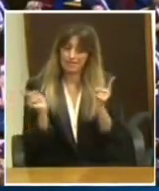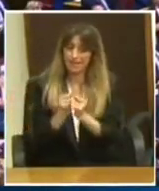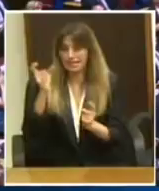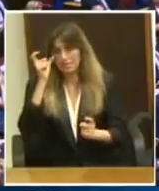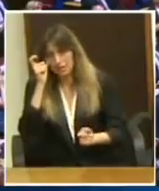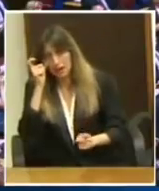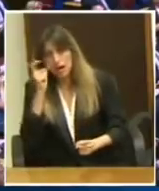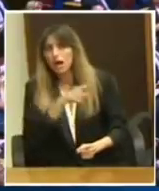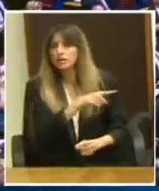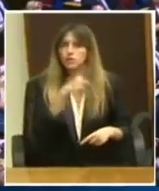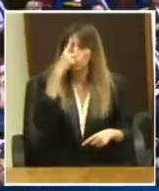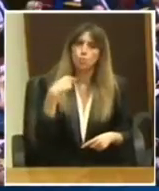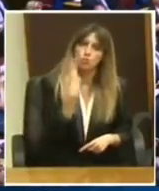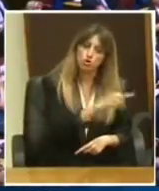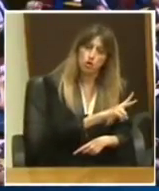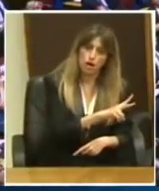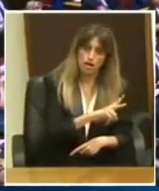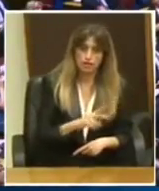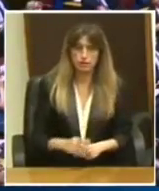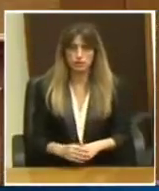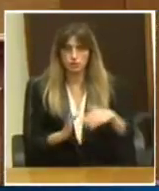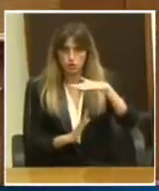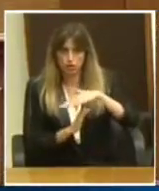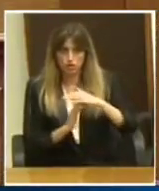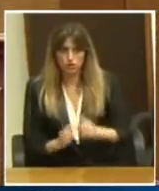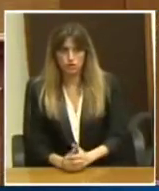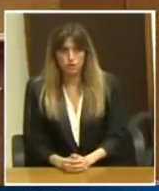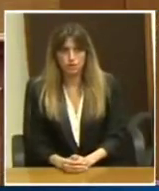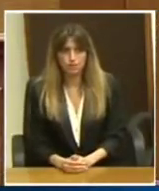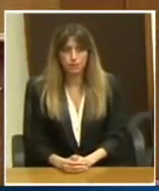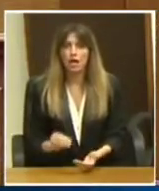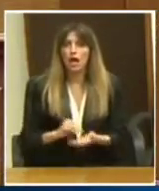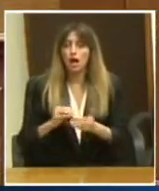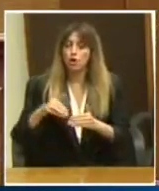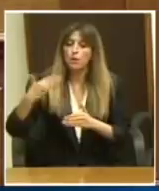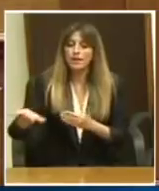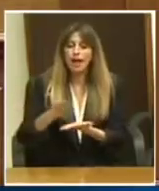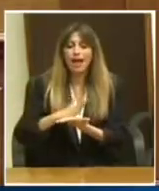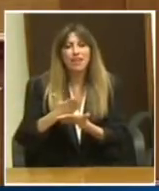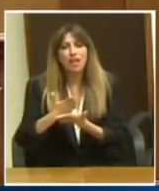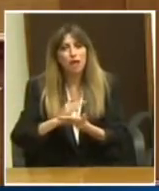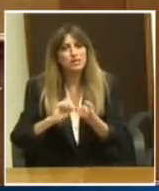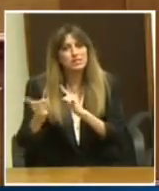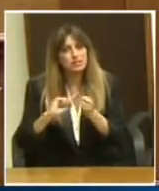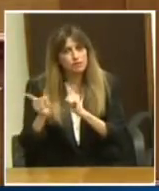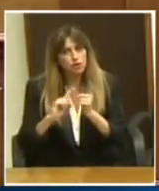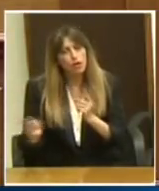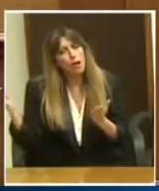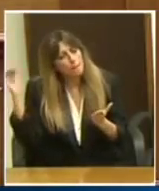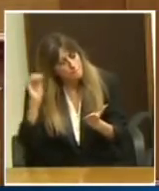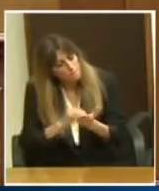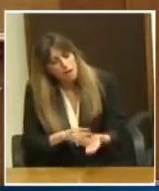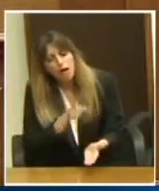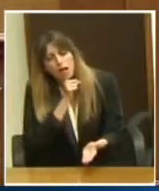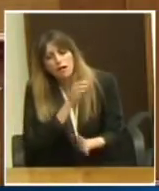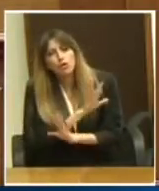Και βεβαίως αργότερα, στην ενδιάμεση συμφωνία επίσης, δεν αναφέρεται σε καμία